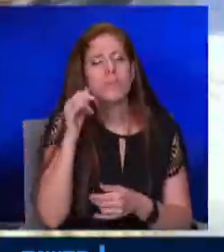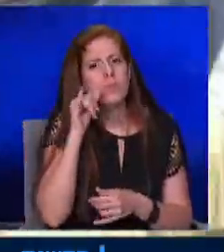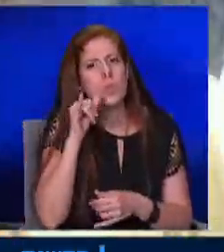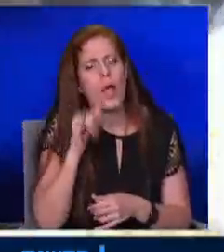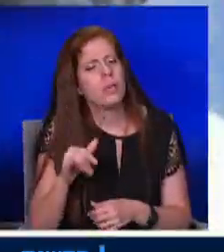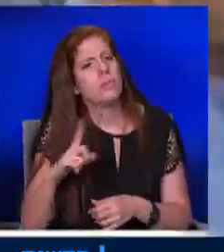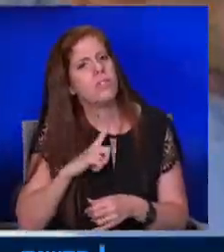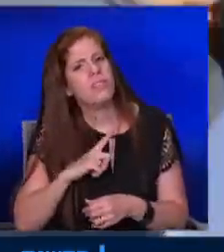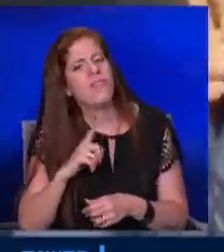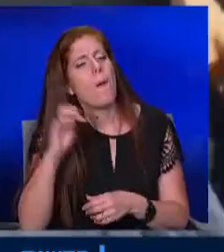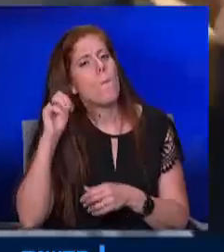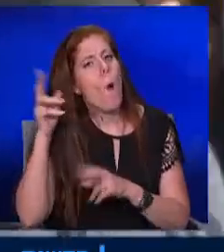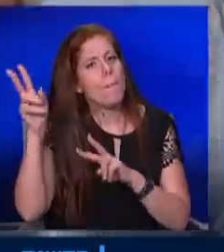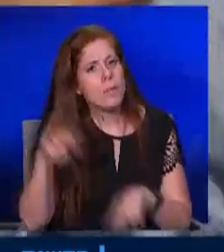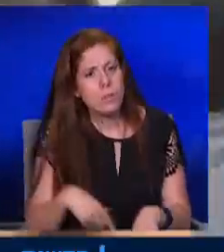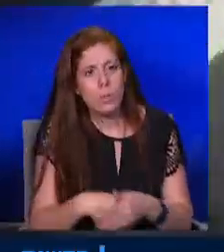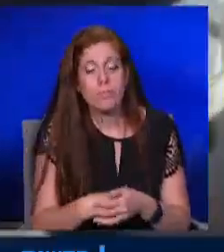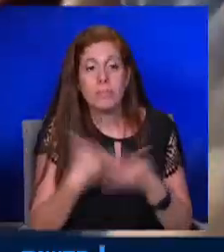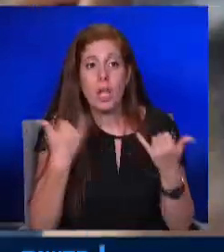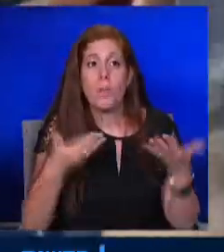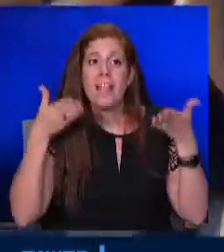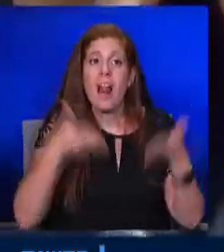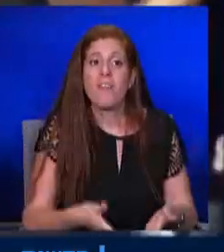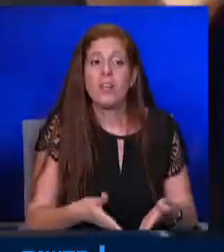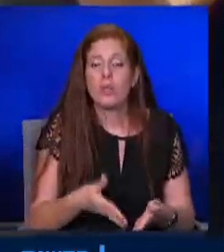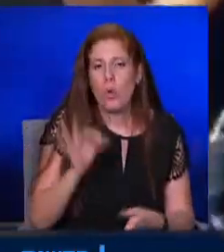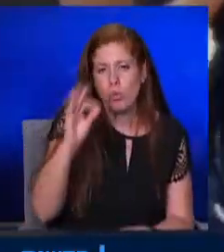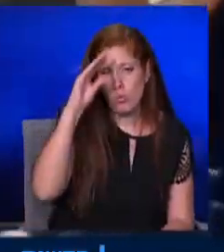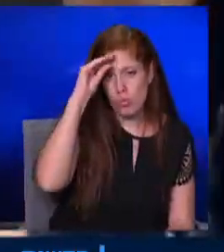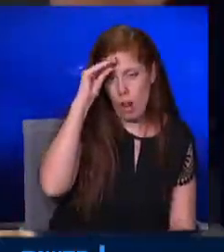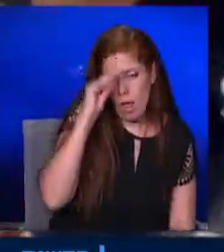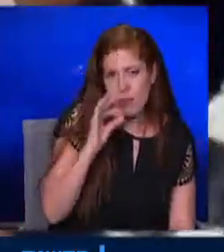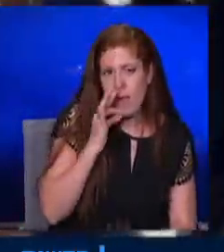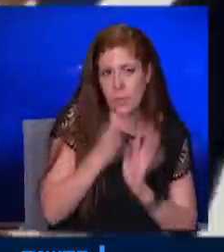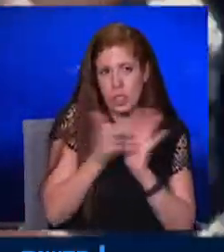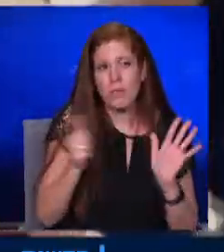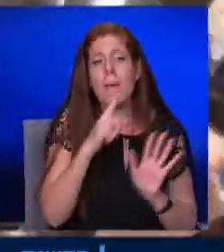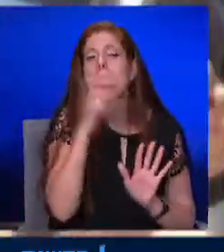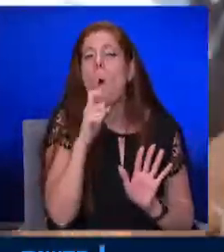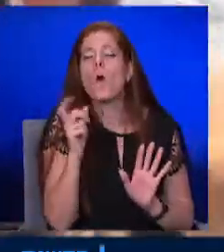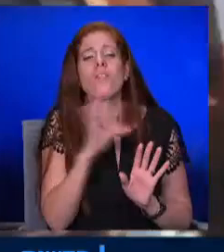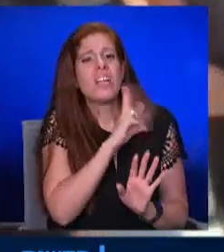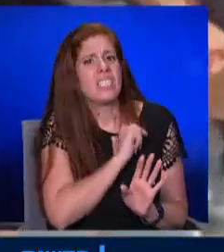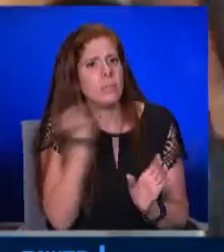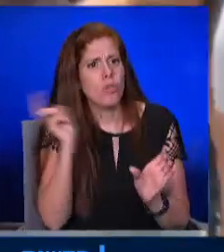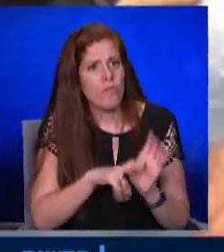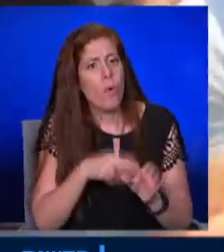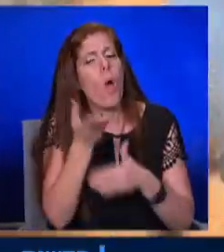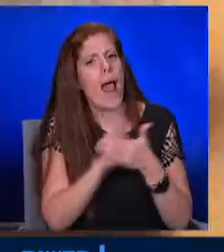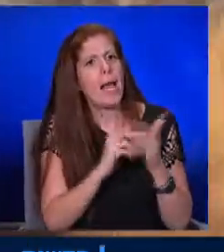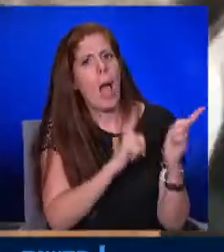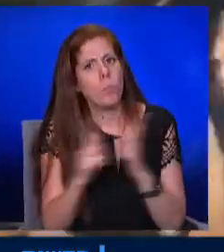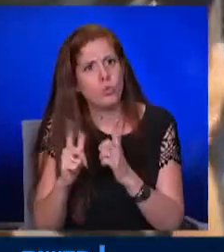היום התקיימה בשכם הלווייתו של ימין, בה השתתפו מאות פלסטינים, בהם חמושים.